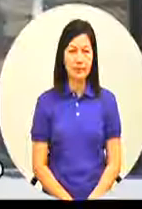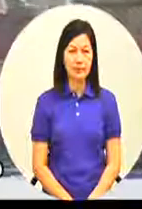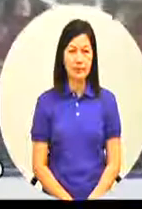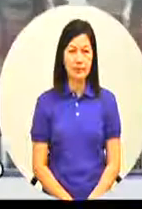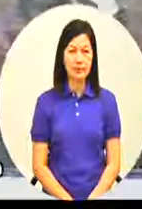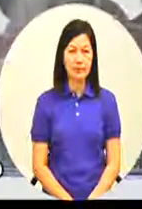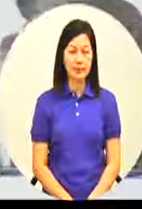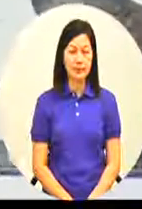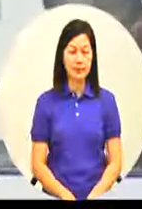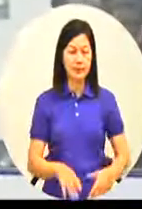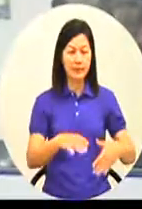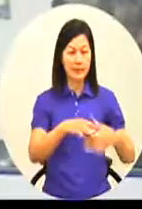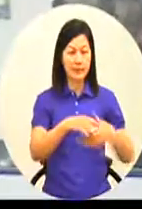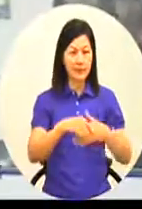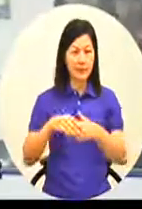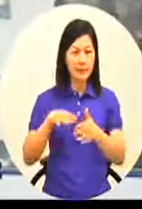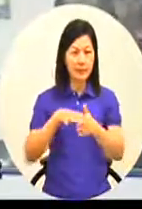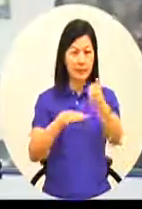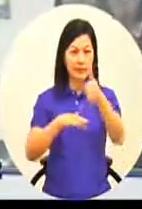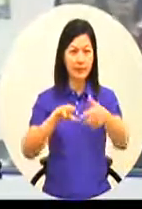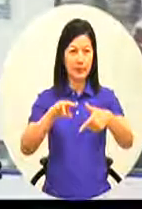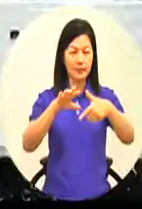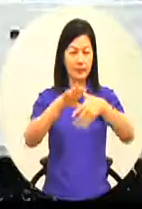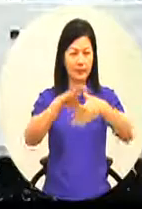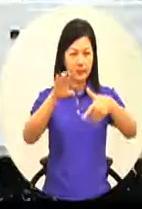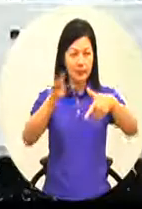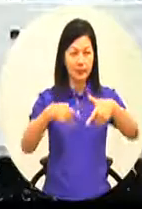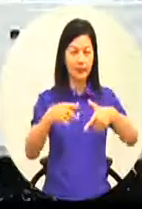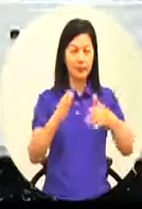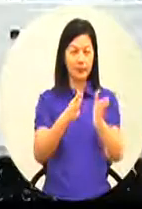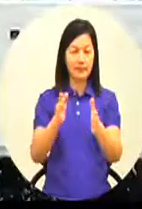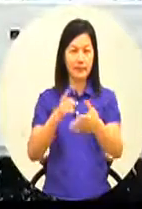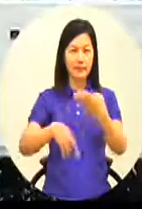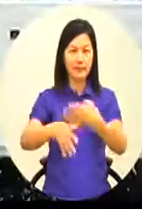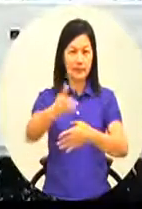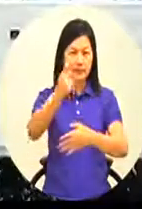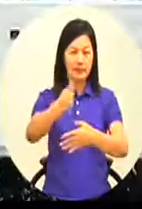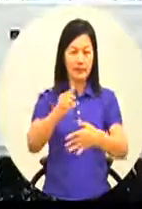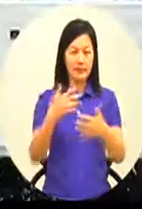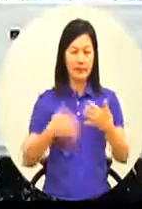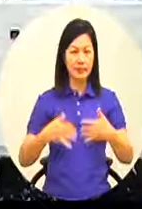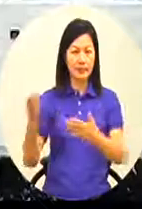我们带队的是刘秀英刘理事长，欢迎你们。